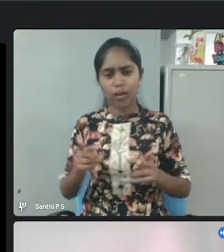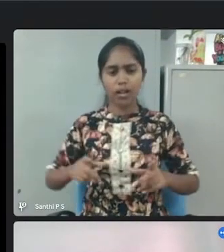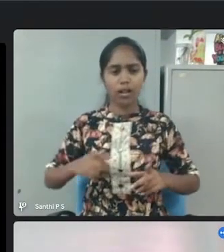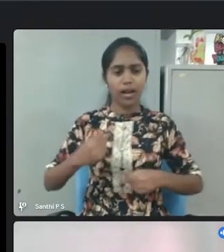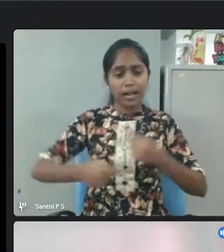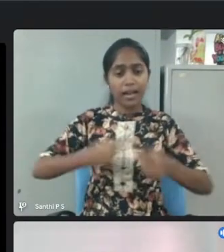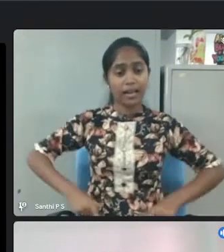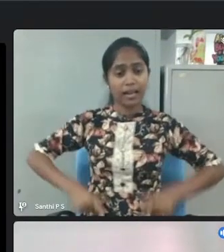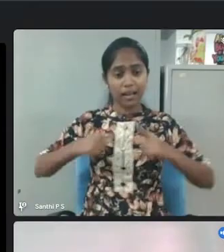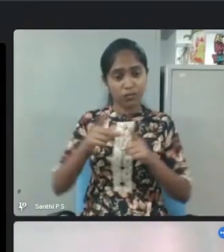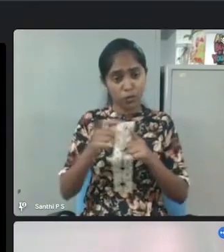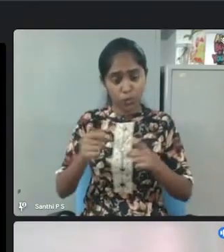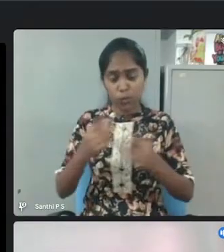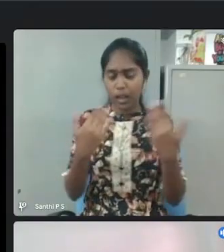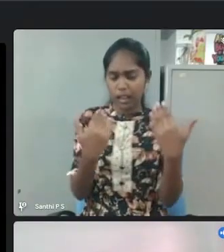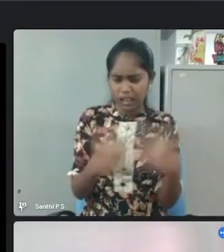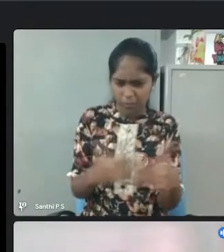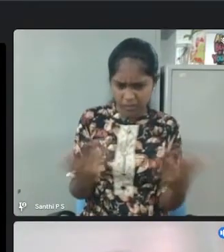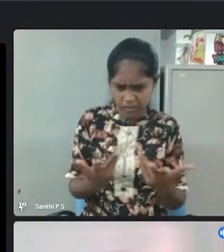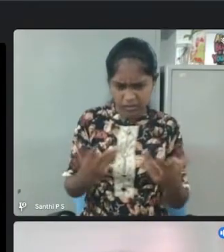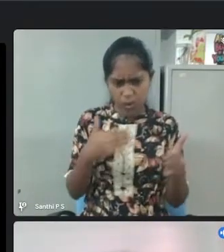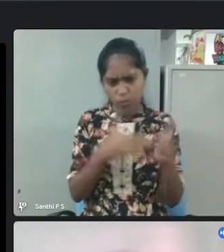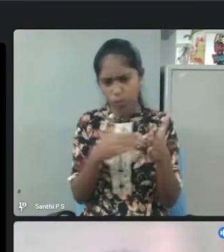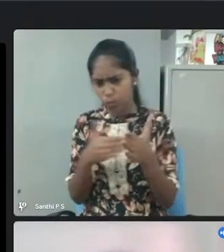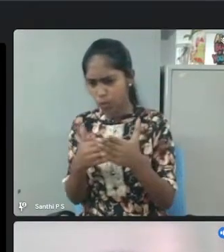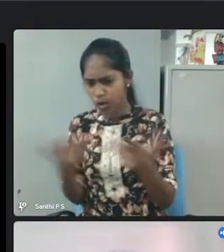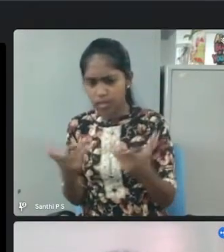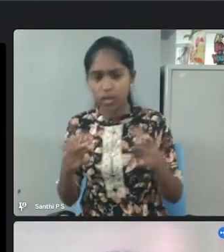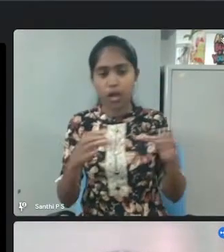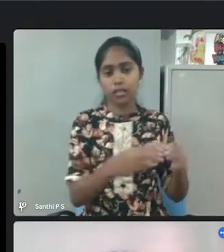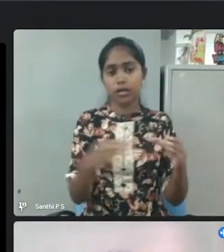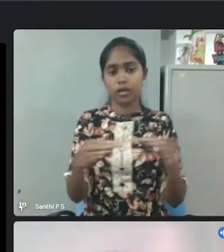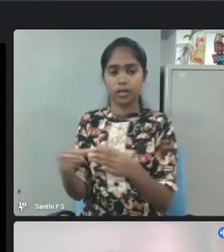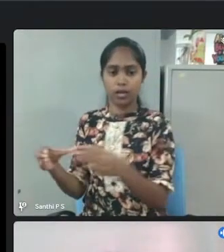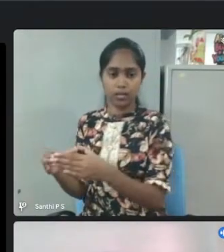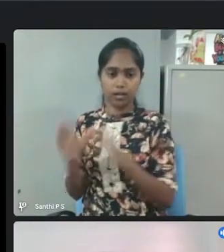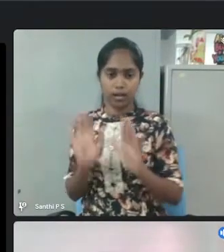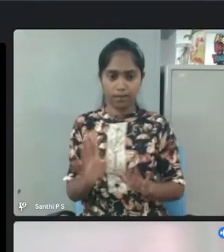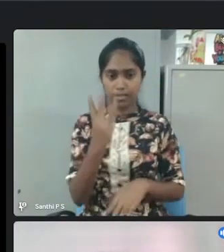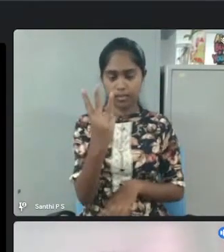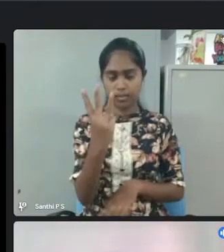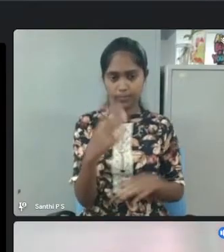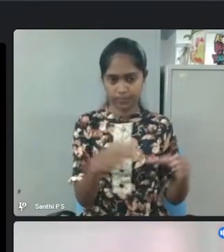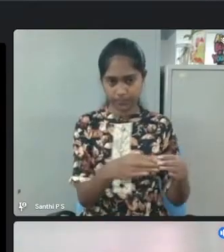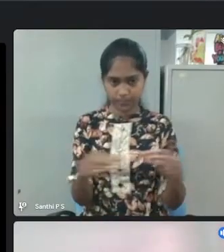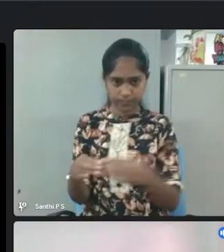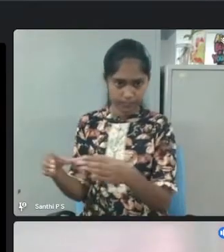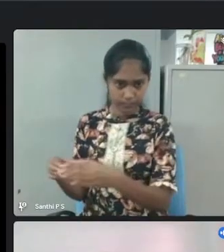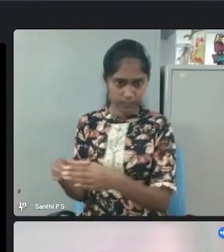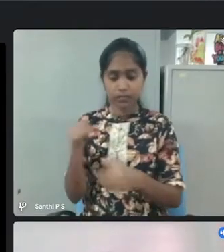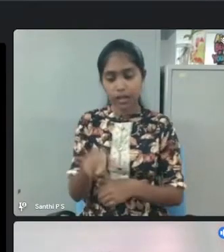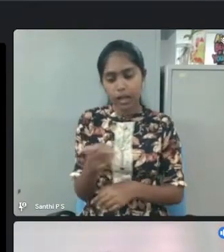സംഭവിക്കാവുന്ന പരിമിതികളെ 3 മേഖലകളായിട്ട് തിരിച്ചിരിക്കുകയാണ്. അത് പരസ്പരം ബന്ധമുള്ളവ